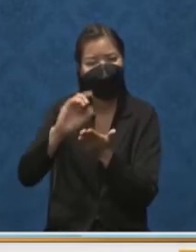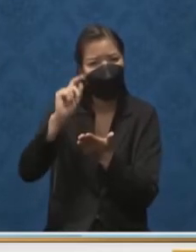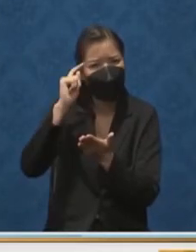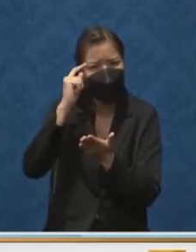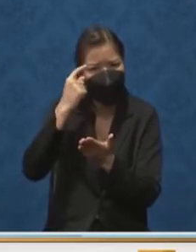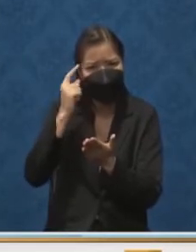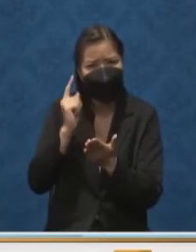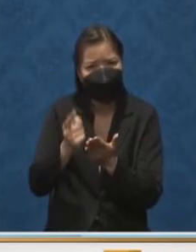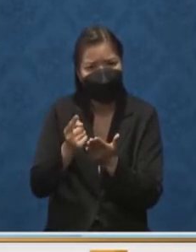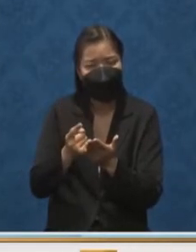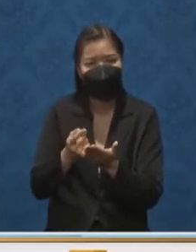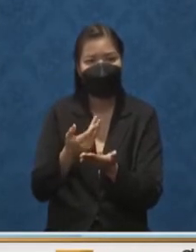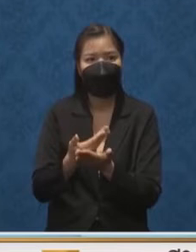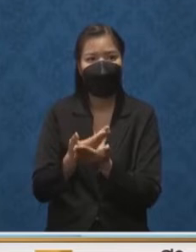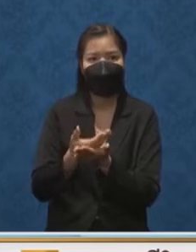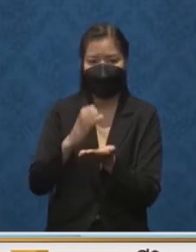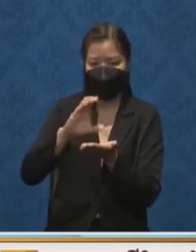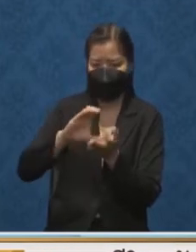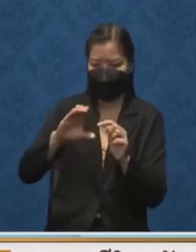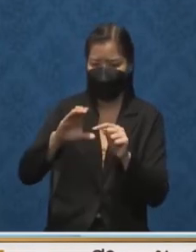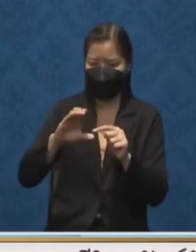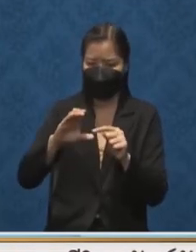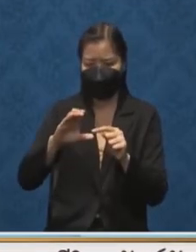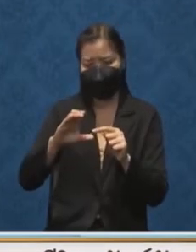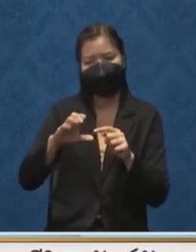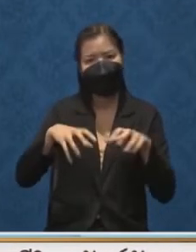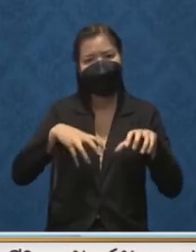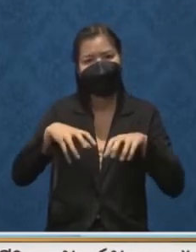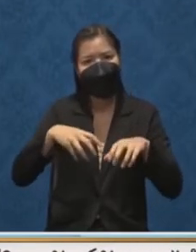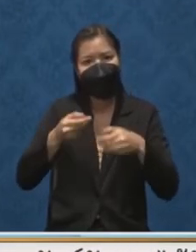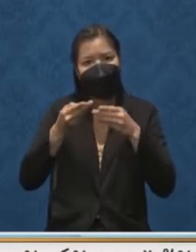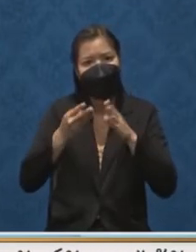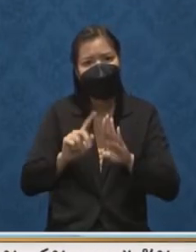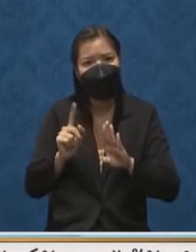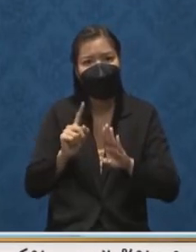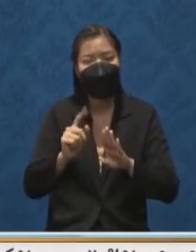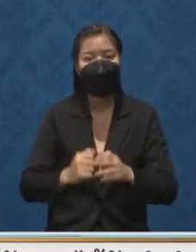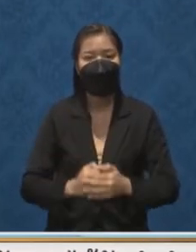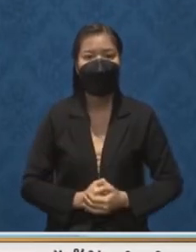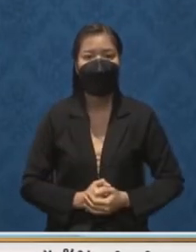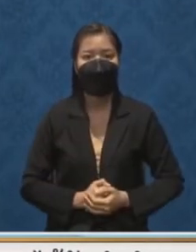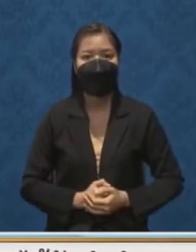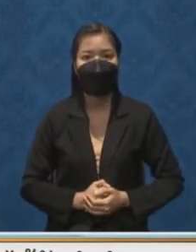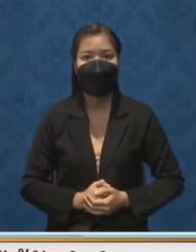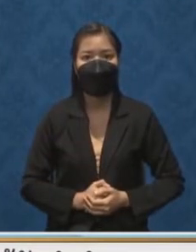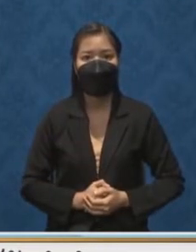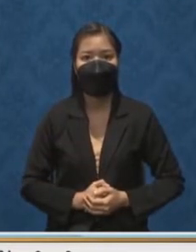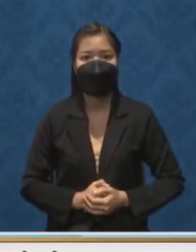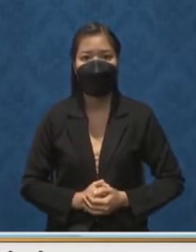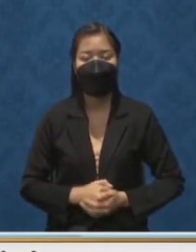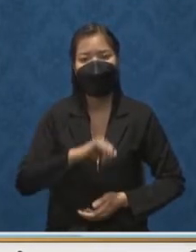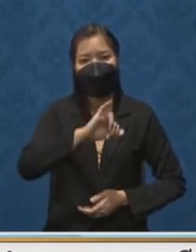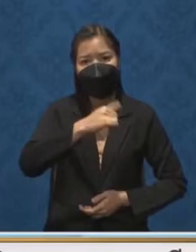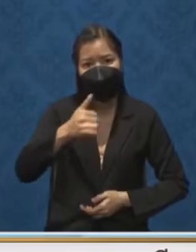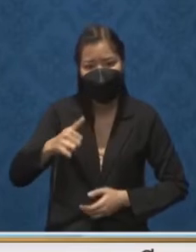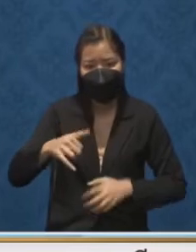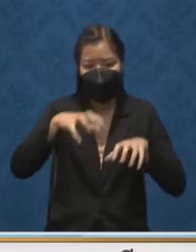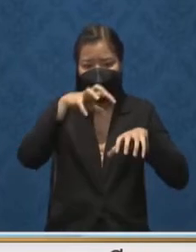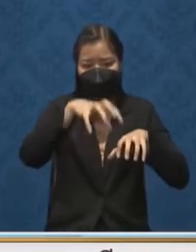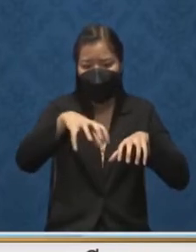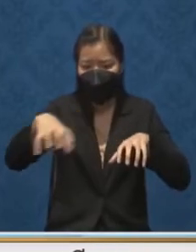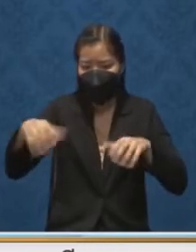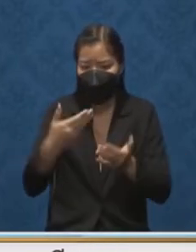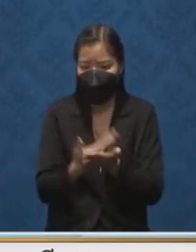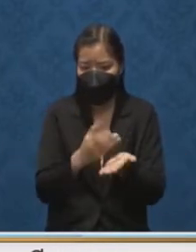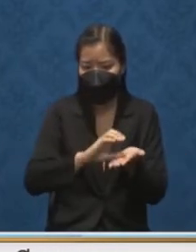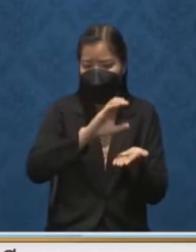บประมาณผมไม่ทราบว่าจะตั้งงบยัไงและไม่ทราบจริๆว่าบางกรณีว่าหน่วยที่รบงบประมาณ